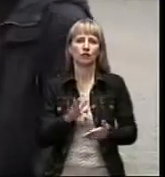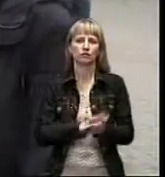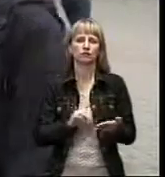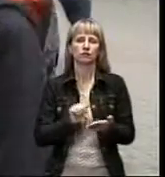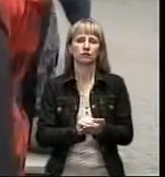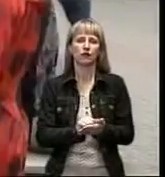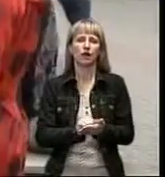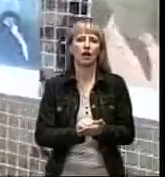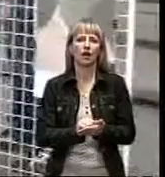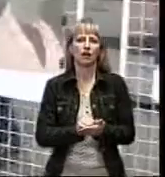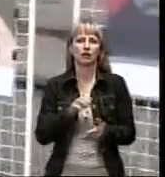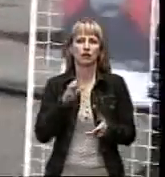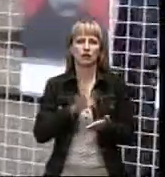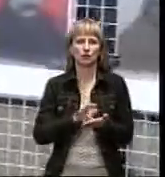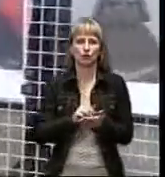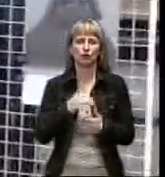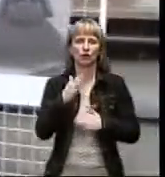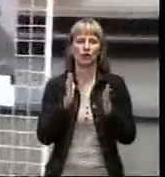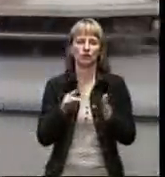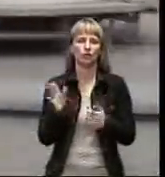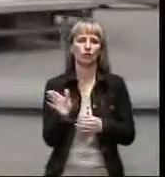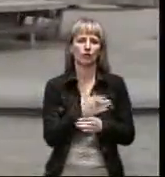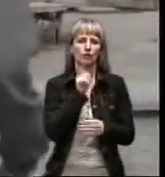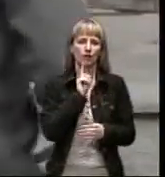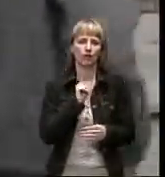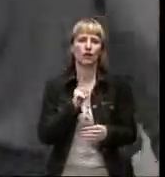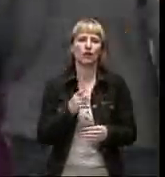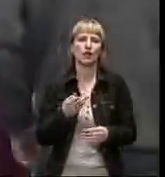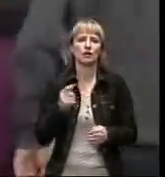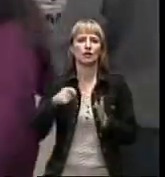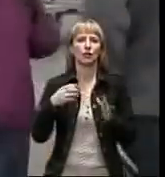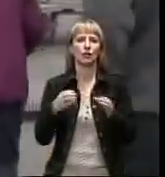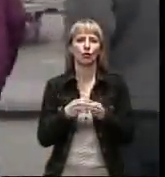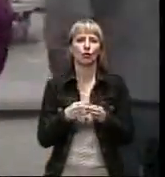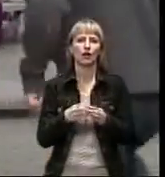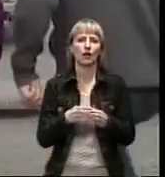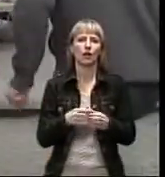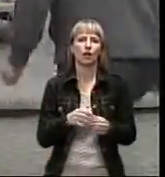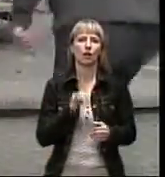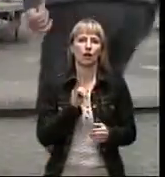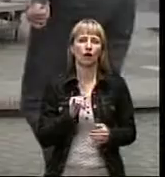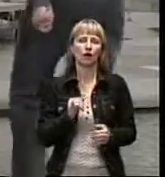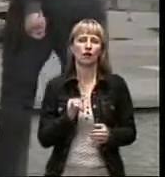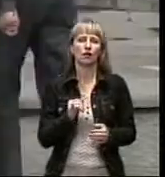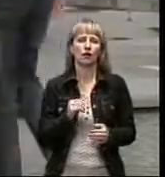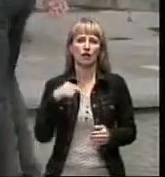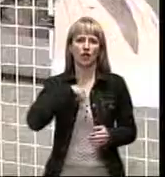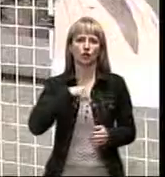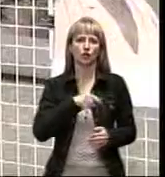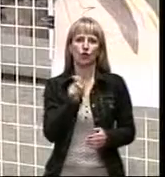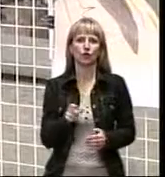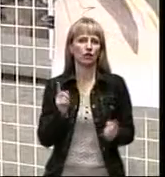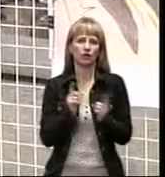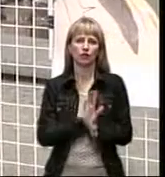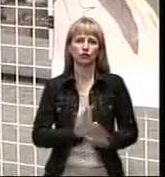її достроково прибрали. За час перебування нашої знімальної групи на площі негативно налаштованих містян не